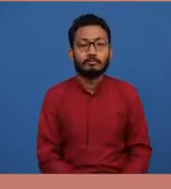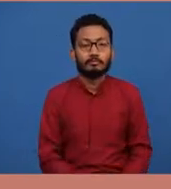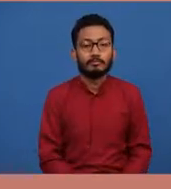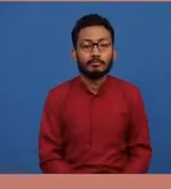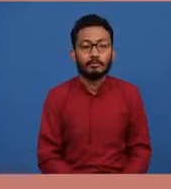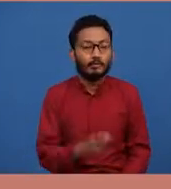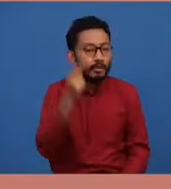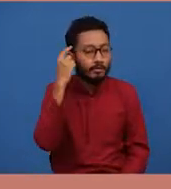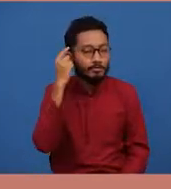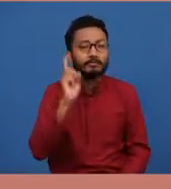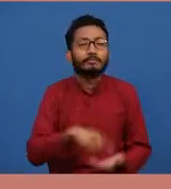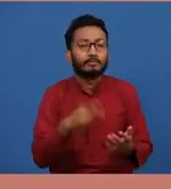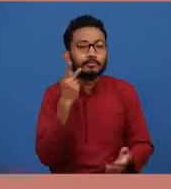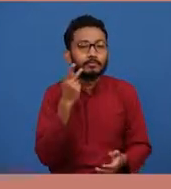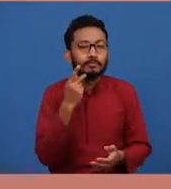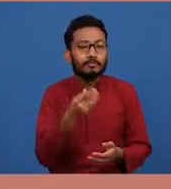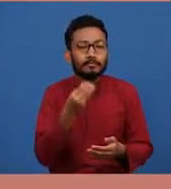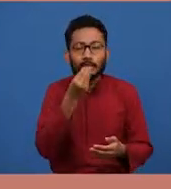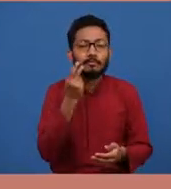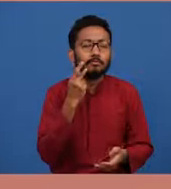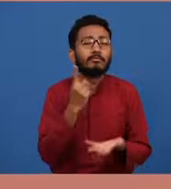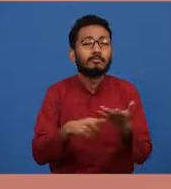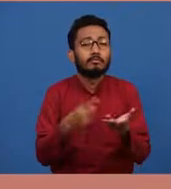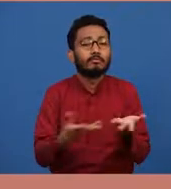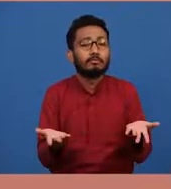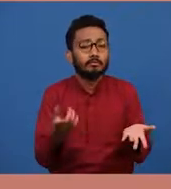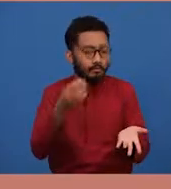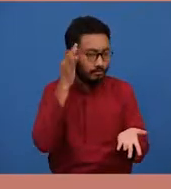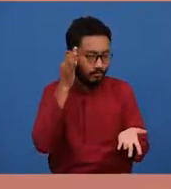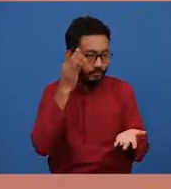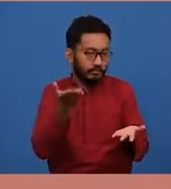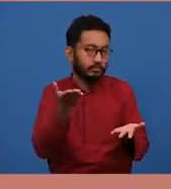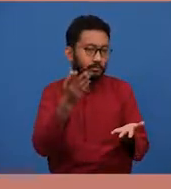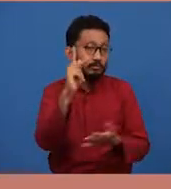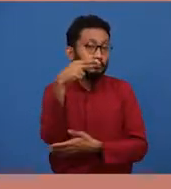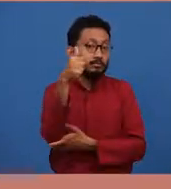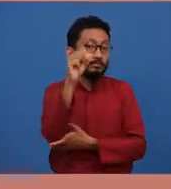Fikirkan dahulu apakah makanan yang berkhasiat yang murid-murid tahu.